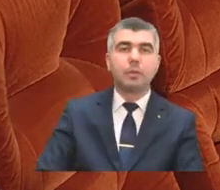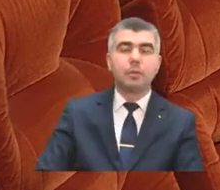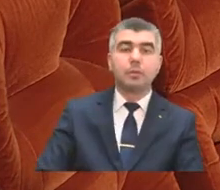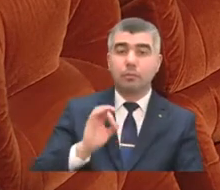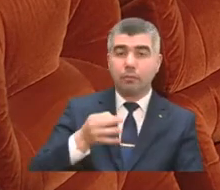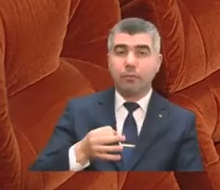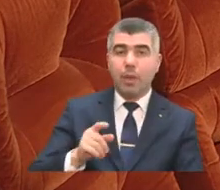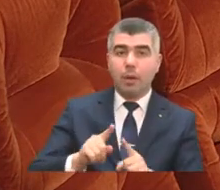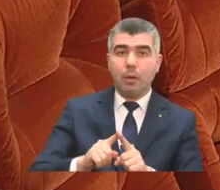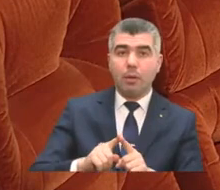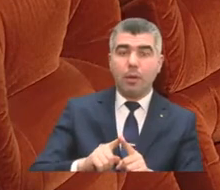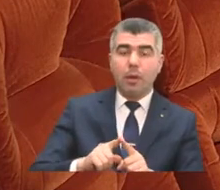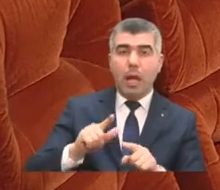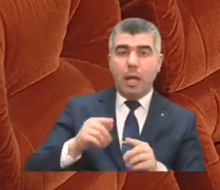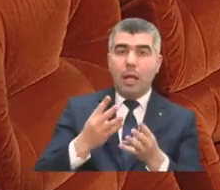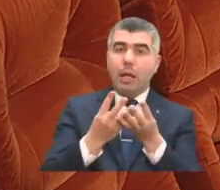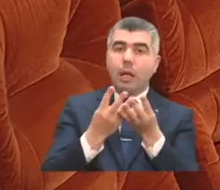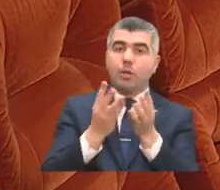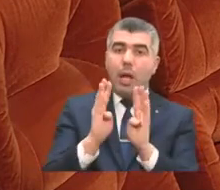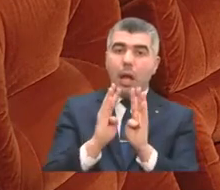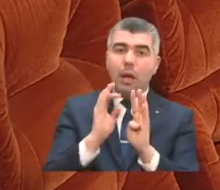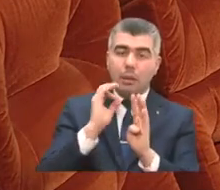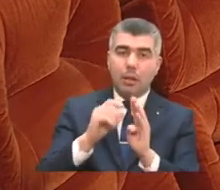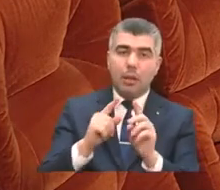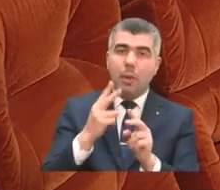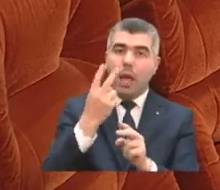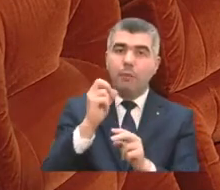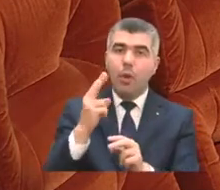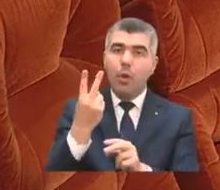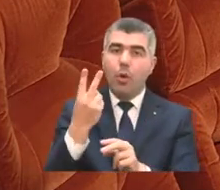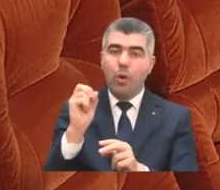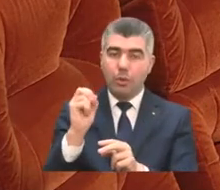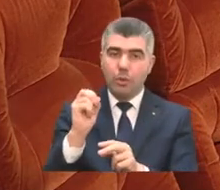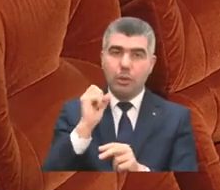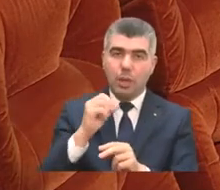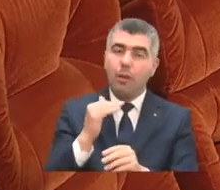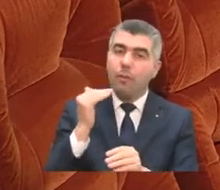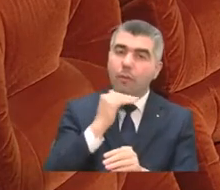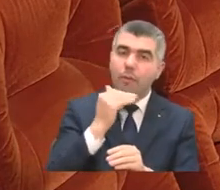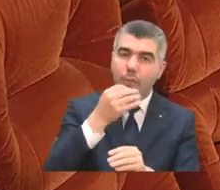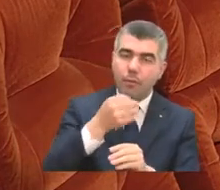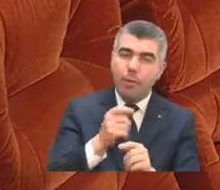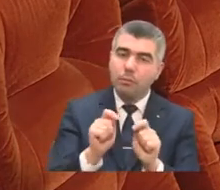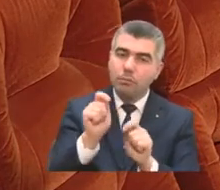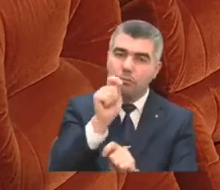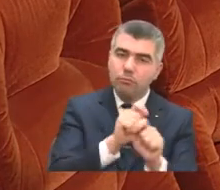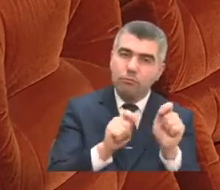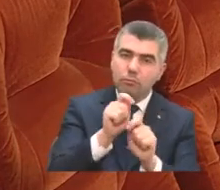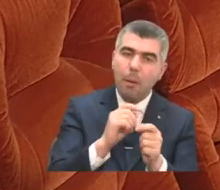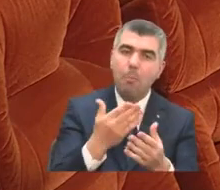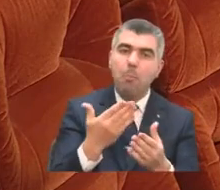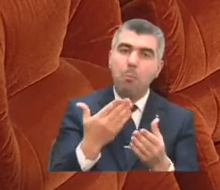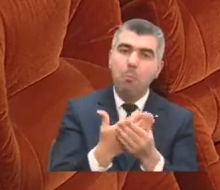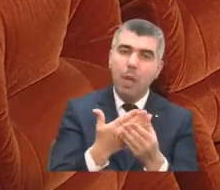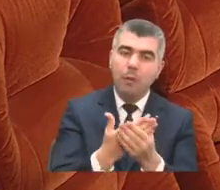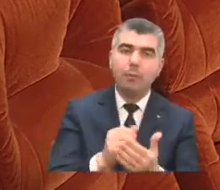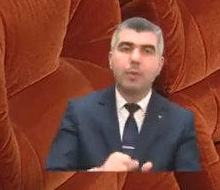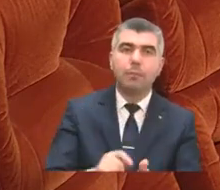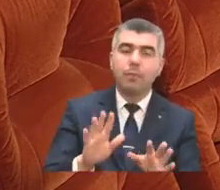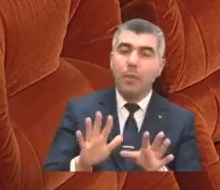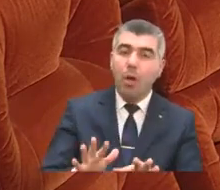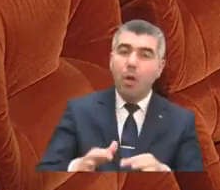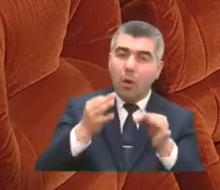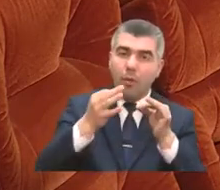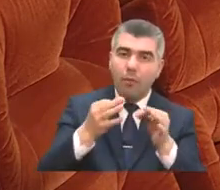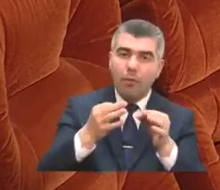الوكاله الوطنيه للسلامه الطرقيه قامت خلال سنه 2022 عفوا بتسريع وتيره معالجه الملفات واحدثت